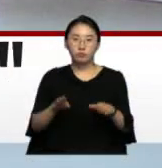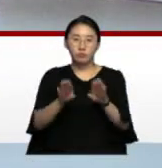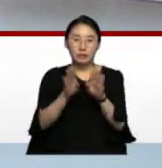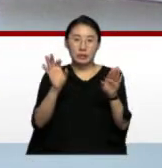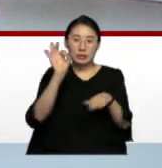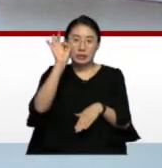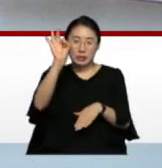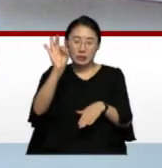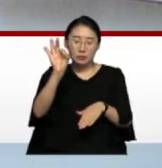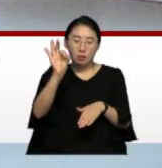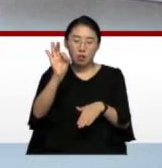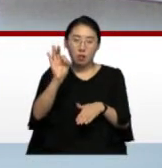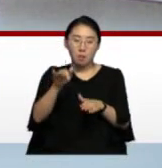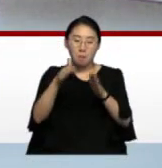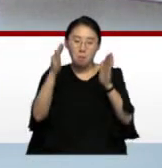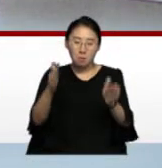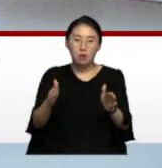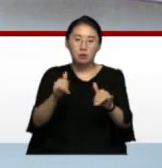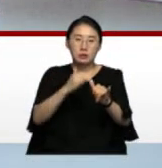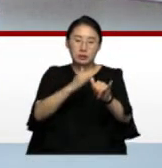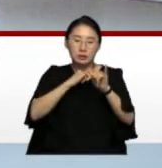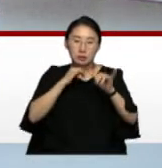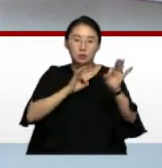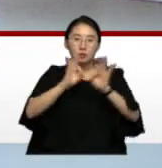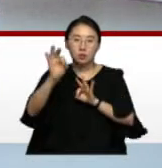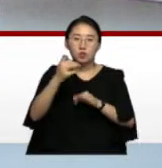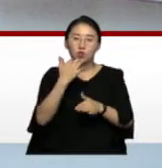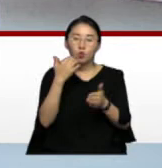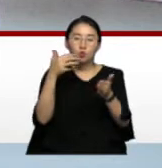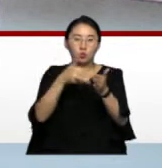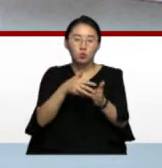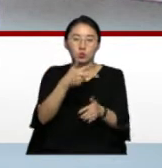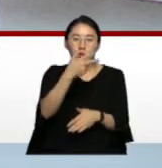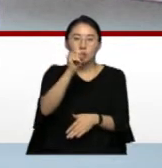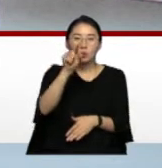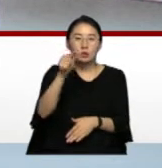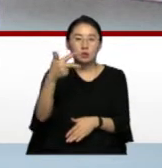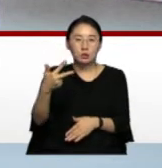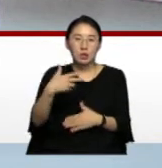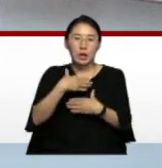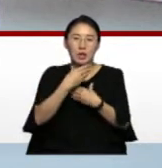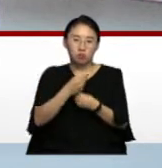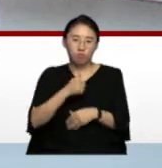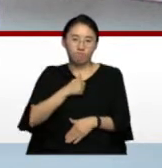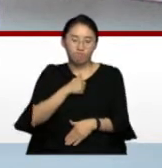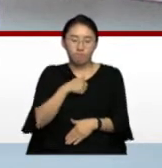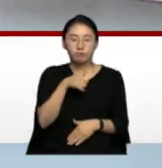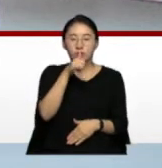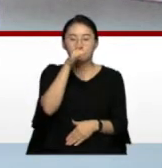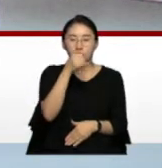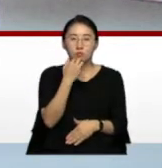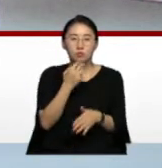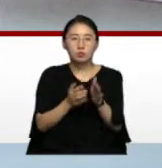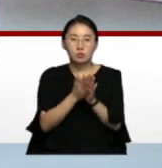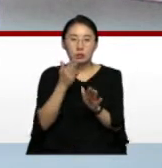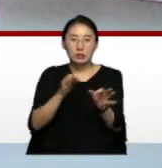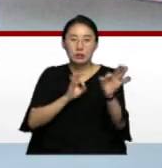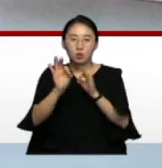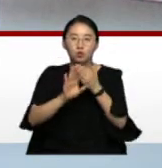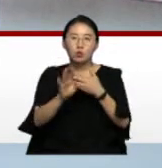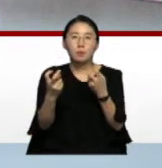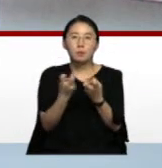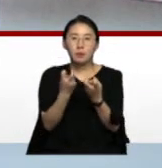개장 열흘 만에 자살 사고가 발생한 서울로 7017. 그동안 안전에 자신해왔던 서울시가 사고 후에